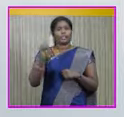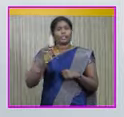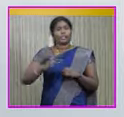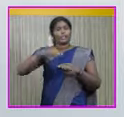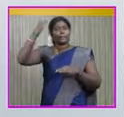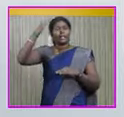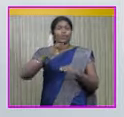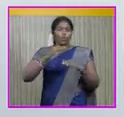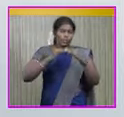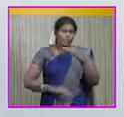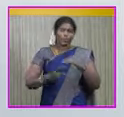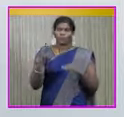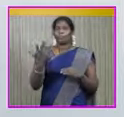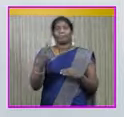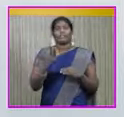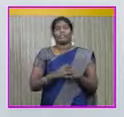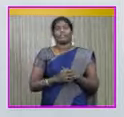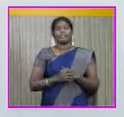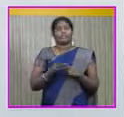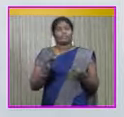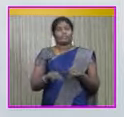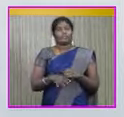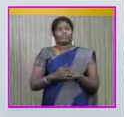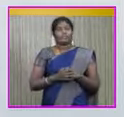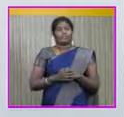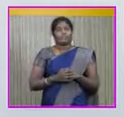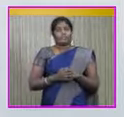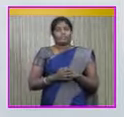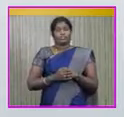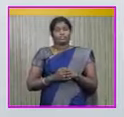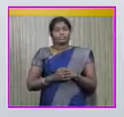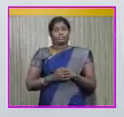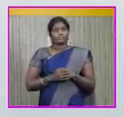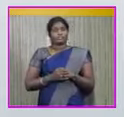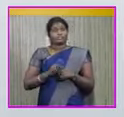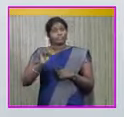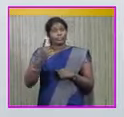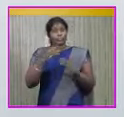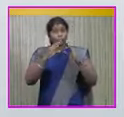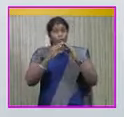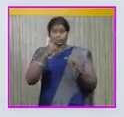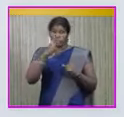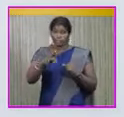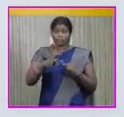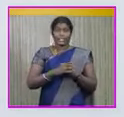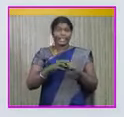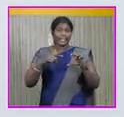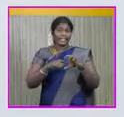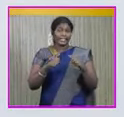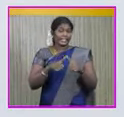போகவோ குறையவோ வாய்ப்பே கிடையாது. அப்போது இப்போ முதல் முக்கோணம் வரலாம். முக்கோணம்